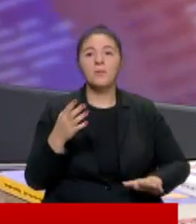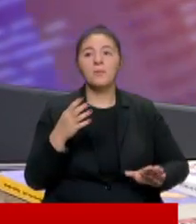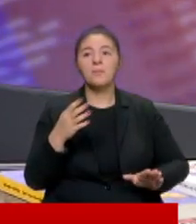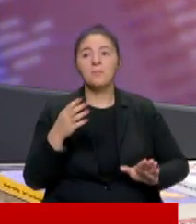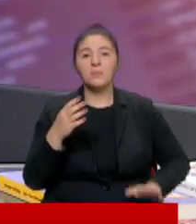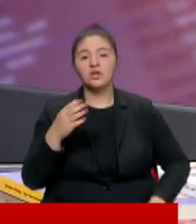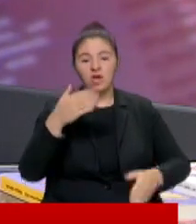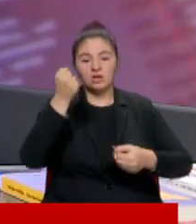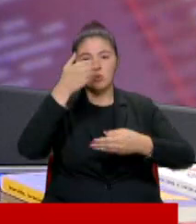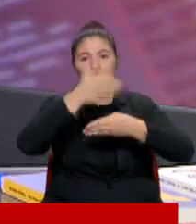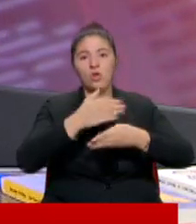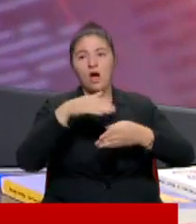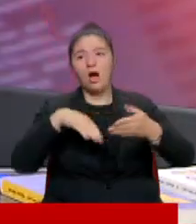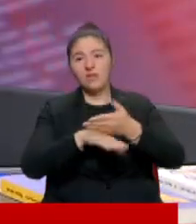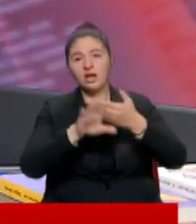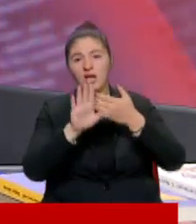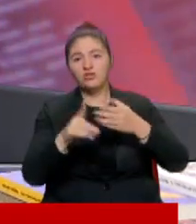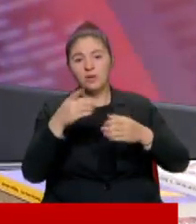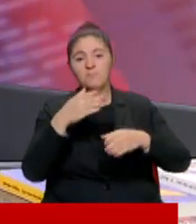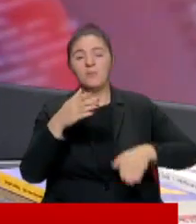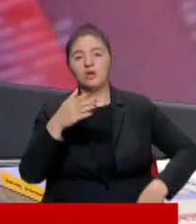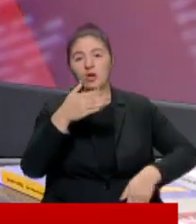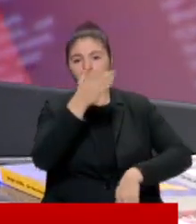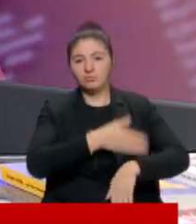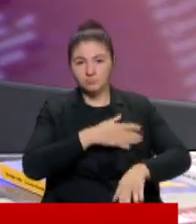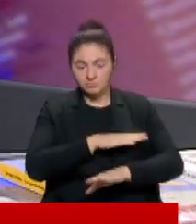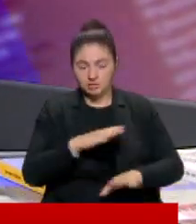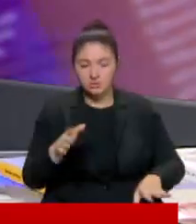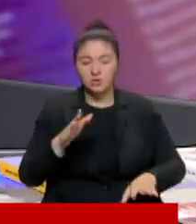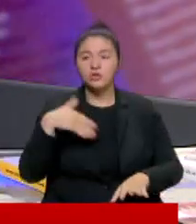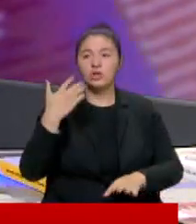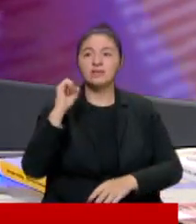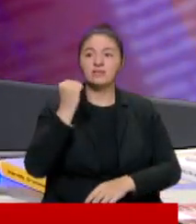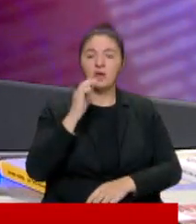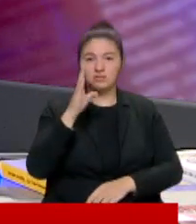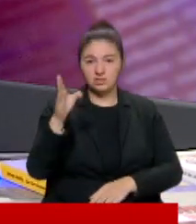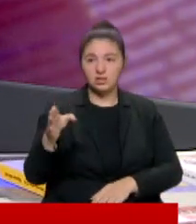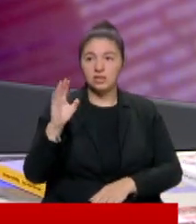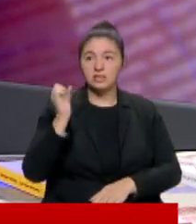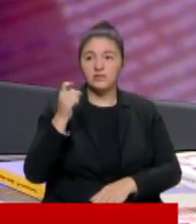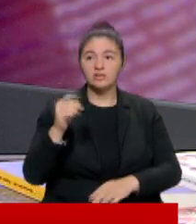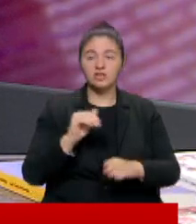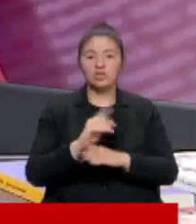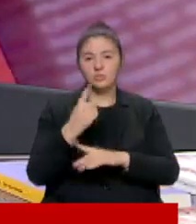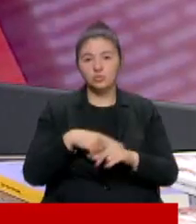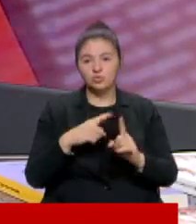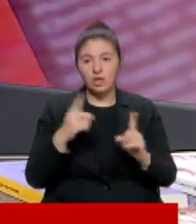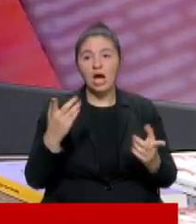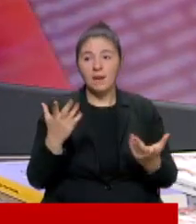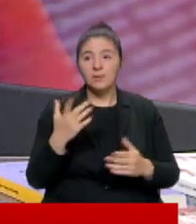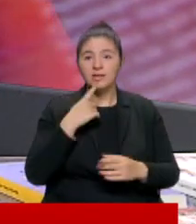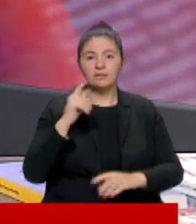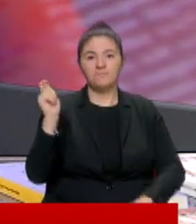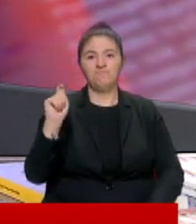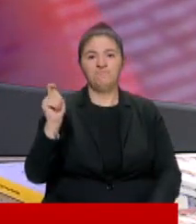kolonunun altında kaldığı için bacağı kesilmek zorunda kaldı sonra Sivas'a gitti Sivas'ta yaşadığı bir süre ama